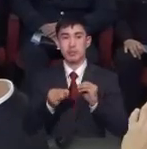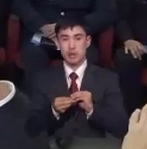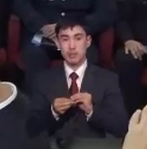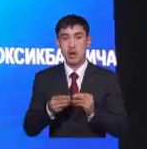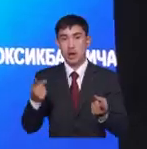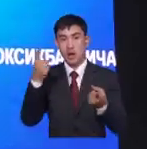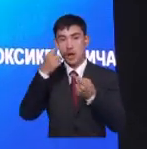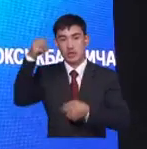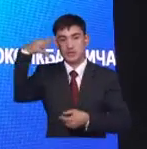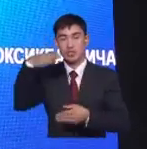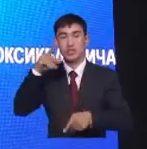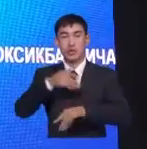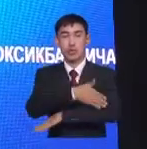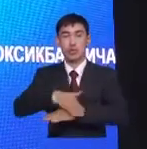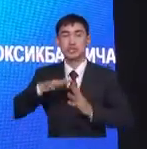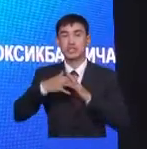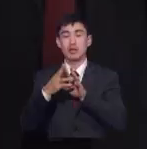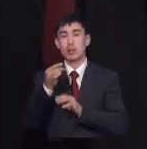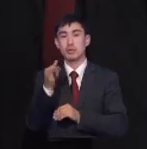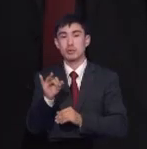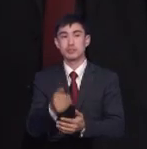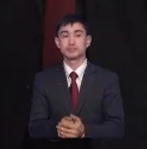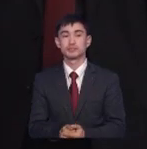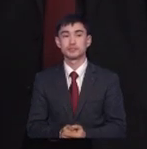освещение некоторых улиц села